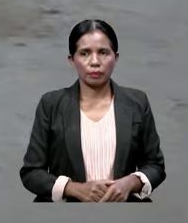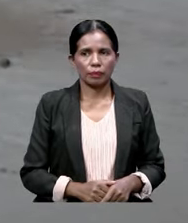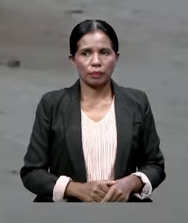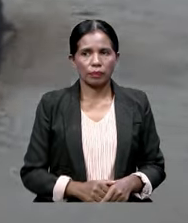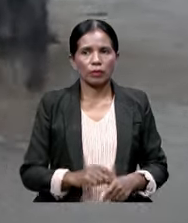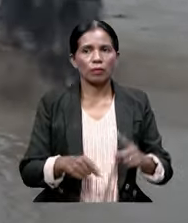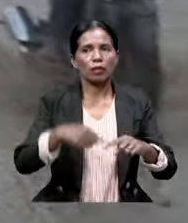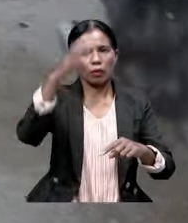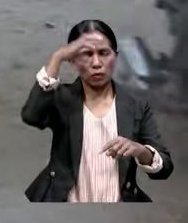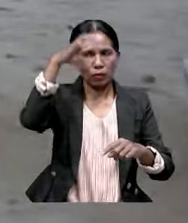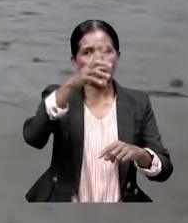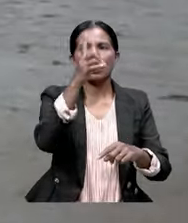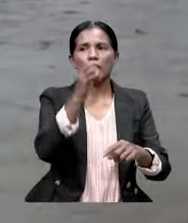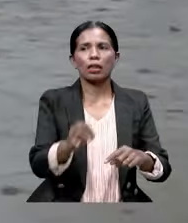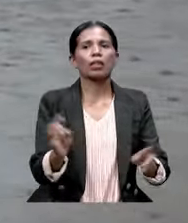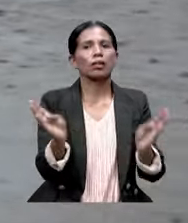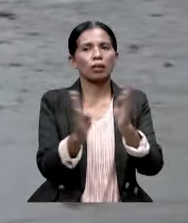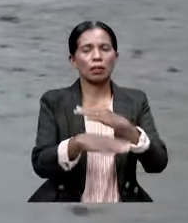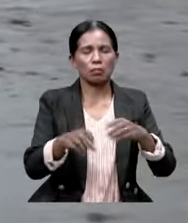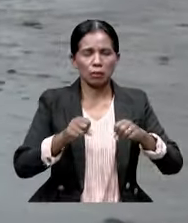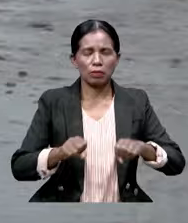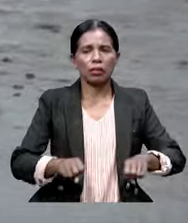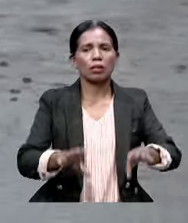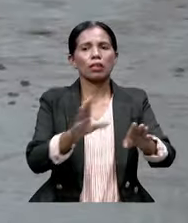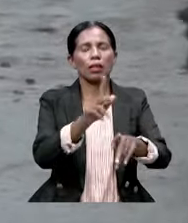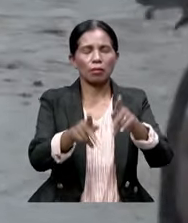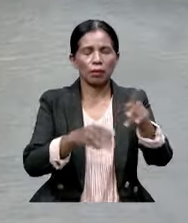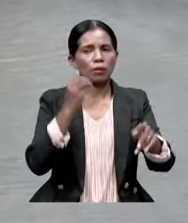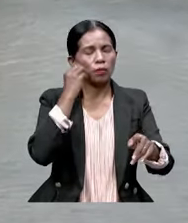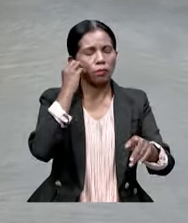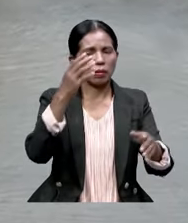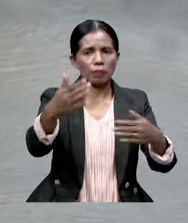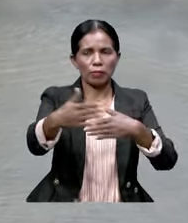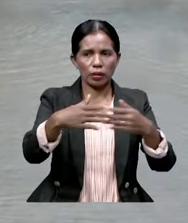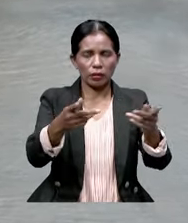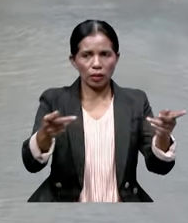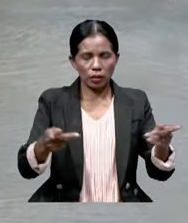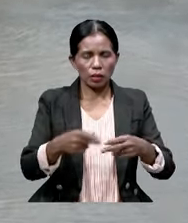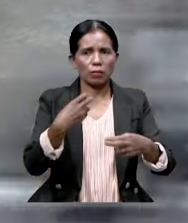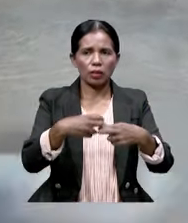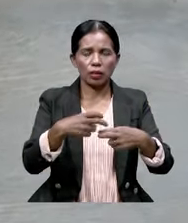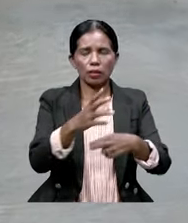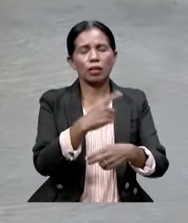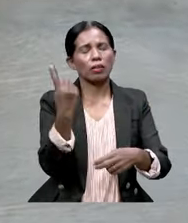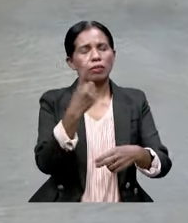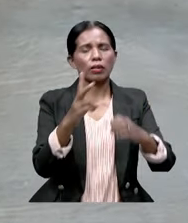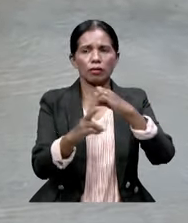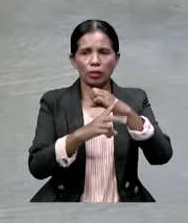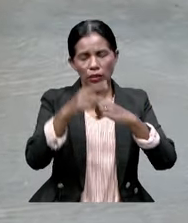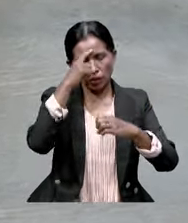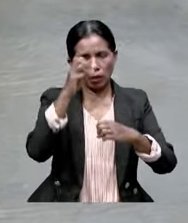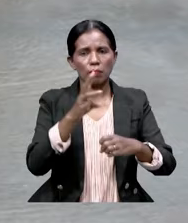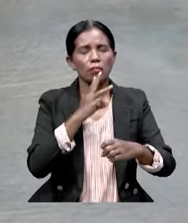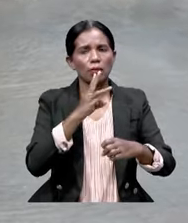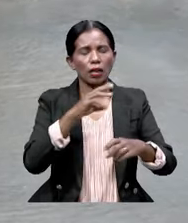Banjir udang melurai kapital Delhi nak filak batasi no komunidade nebe hela besik fatin sira nebe risku ba inundasaun sempre sai vítima tamba be sobu